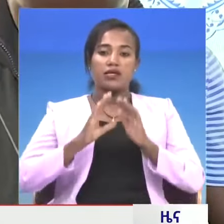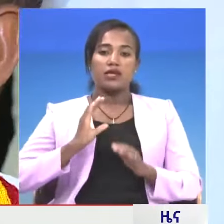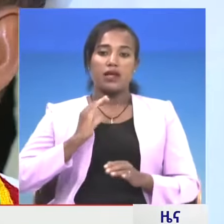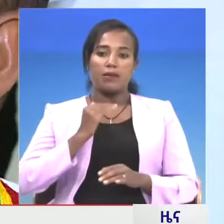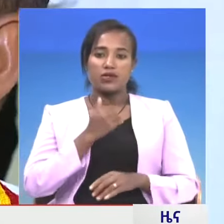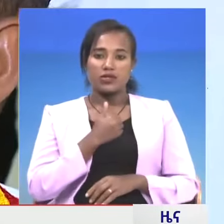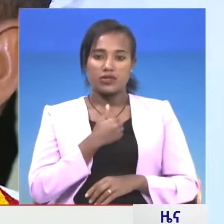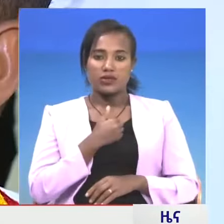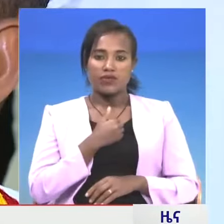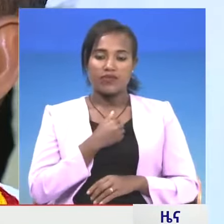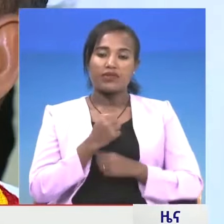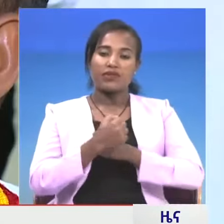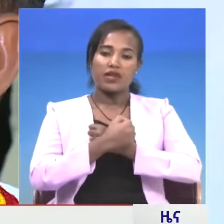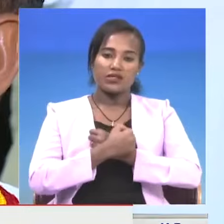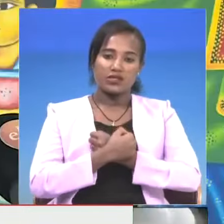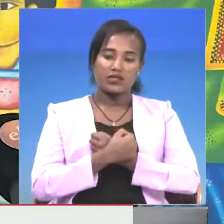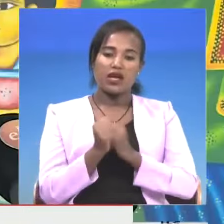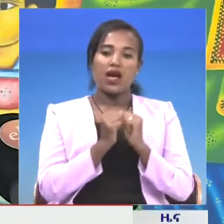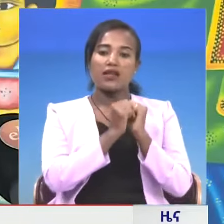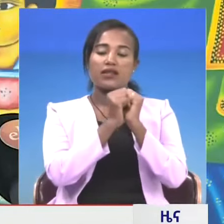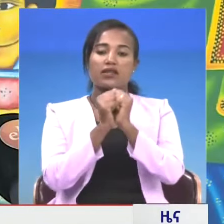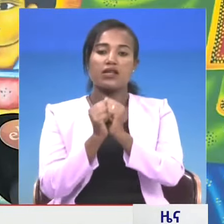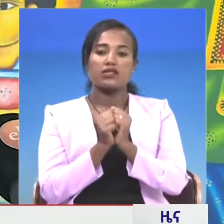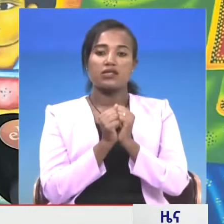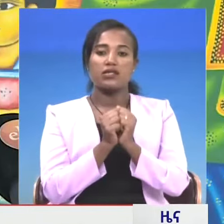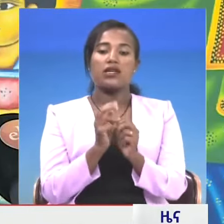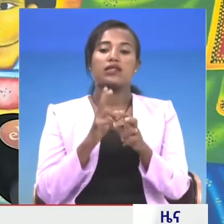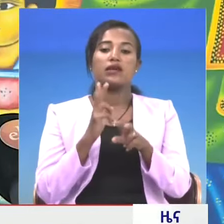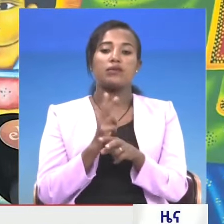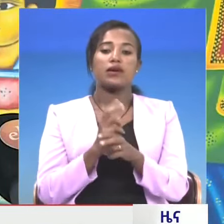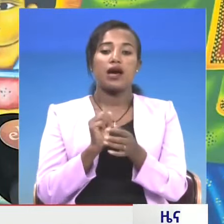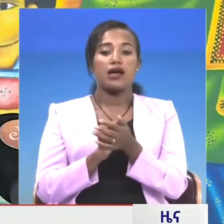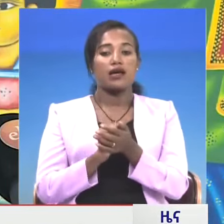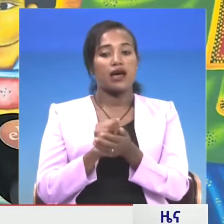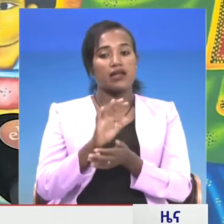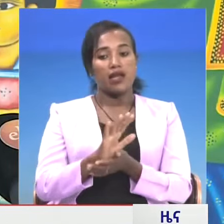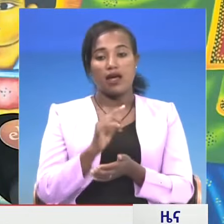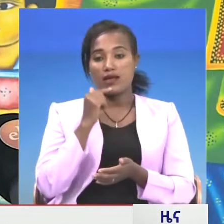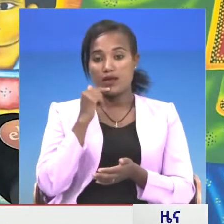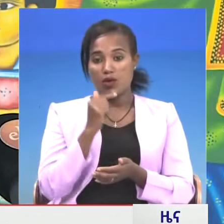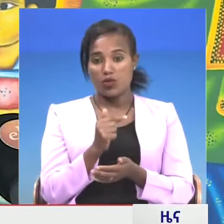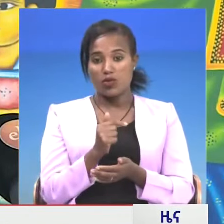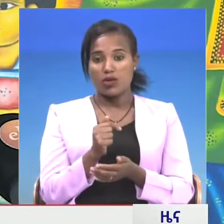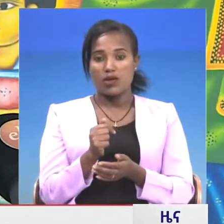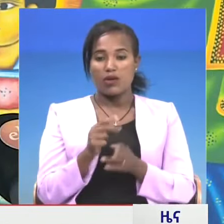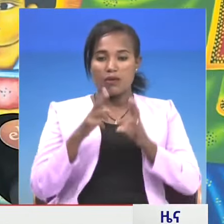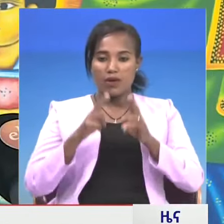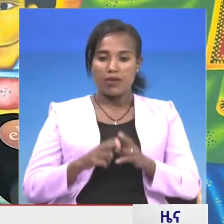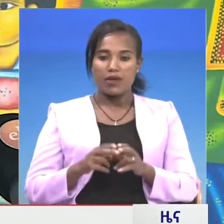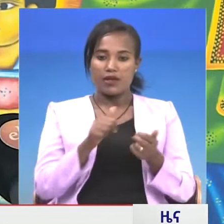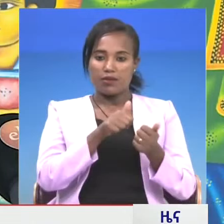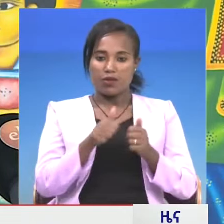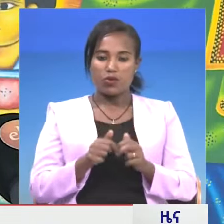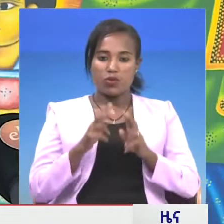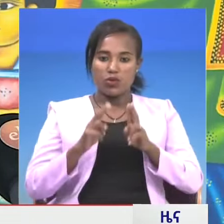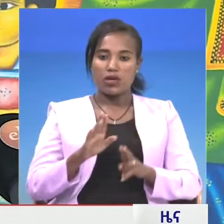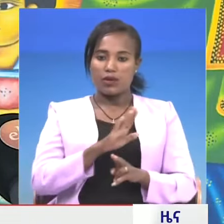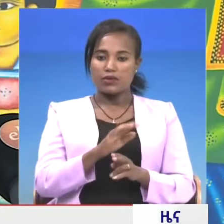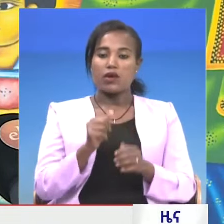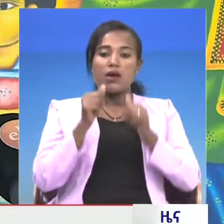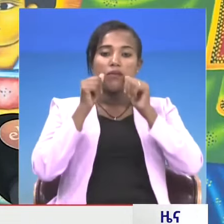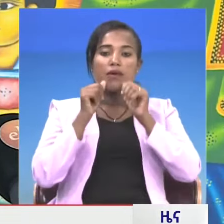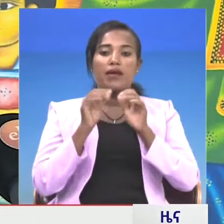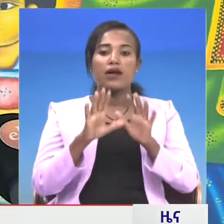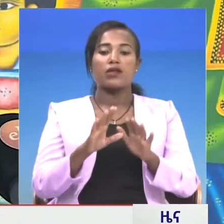ሰላማችንን፣ ፍቅራችንን፣ አንድነታችንንም እንድንጠብቅ አጥብቄ እያሳሰብኩ በክብረ ጥምቀቱ እንዲያከብረን በበረከተ